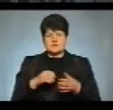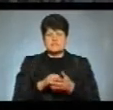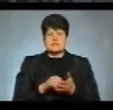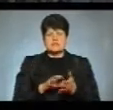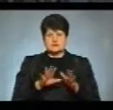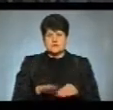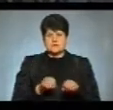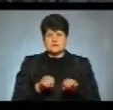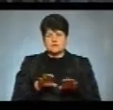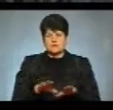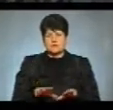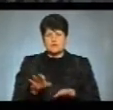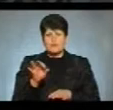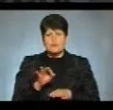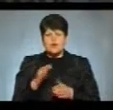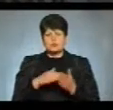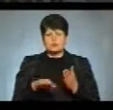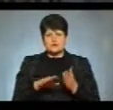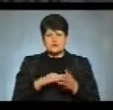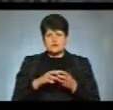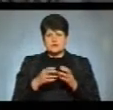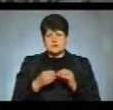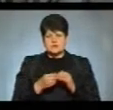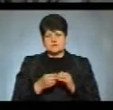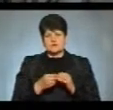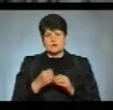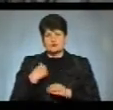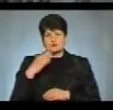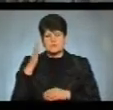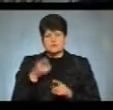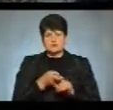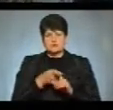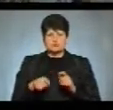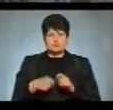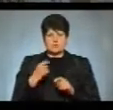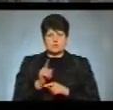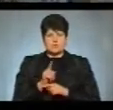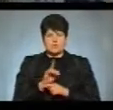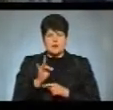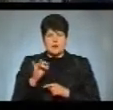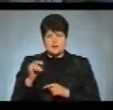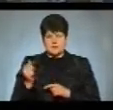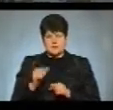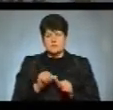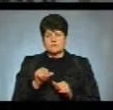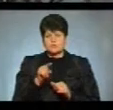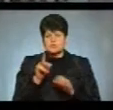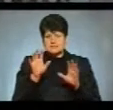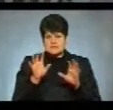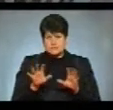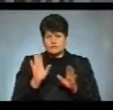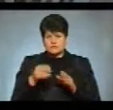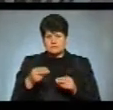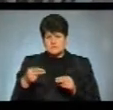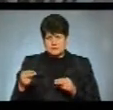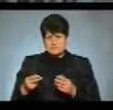Ми вже зареєстрували постанову про анулювання результатів голосування у зв'язку з порушенням норми регламенту. Крім того, якщо цей закон буде підписаний і